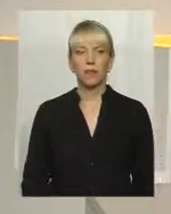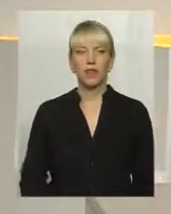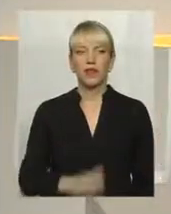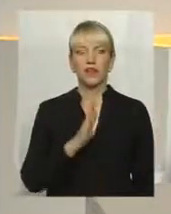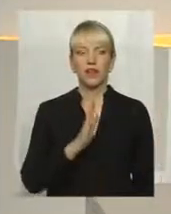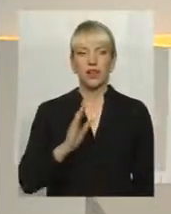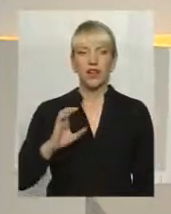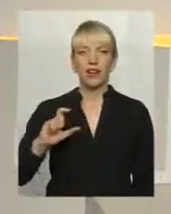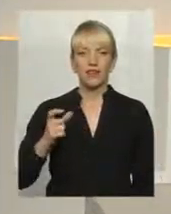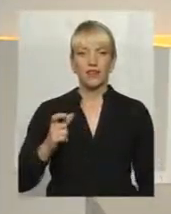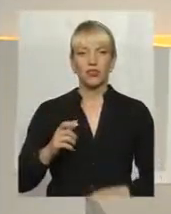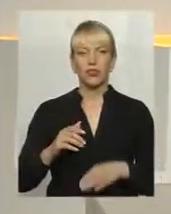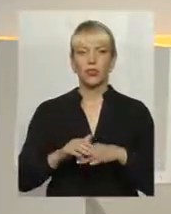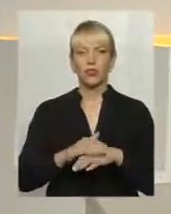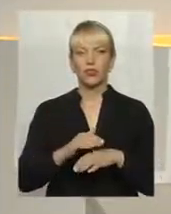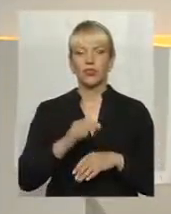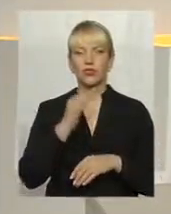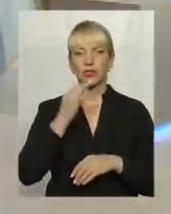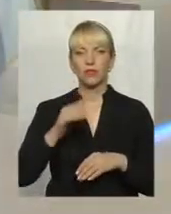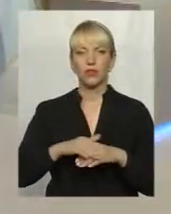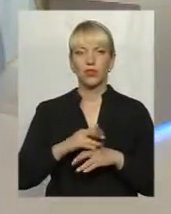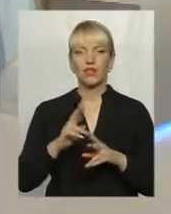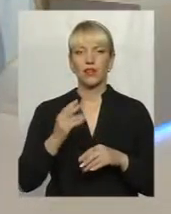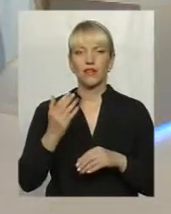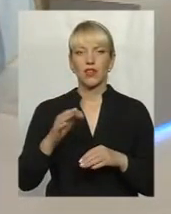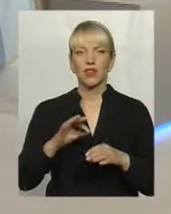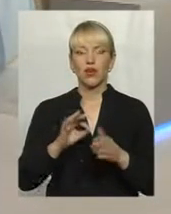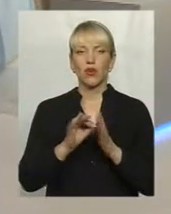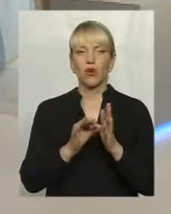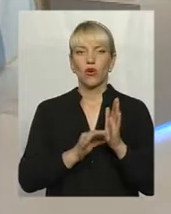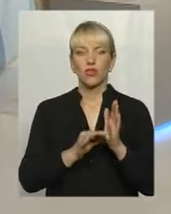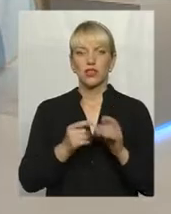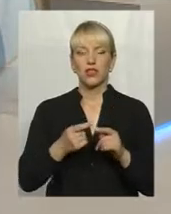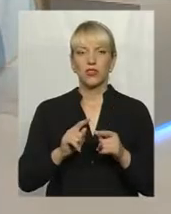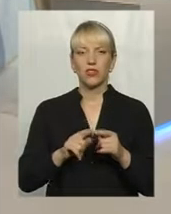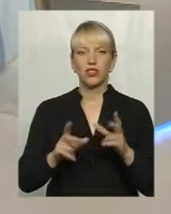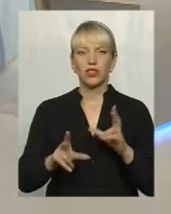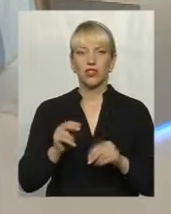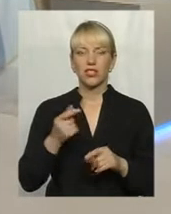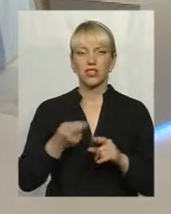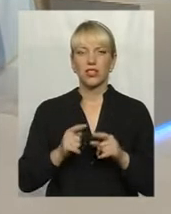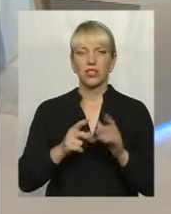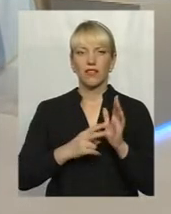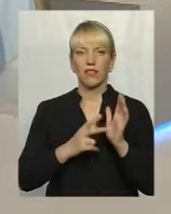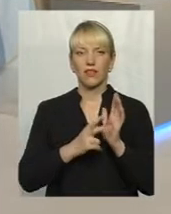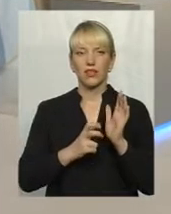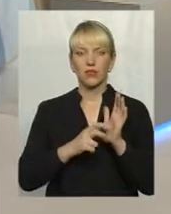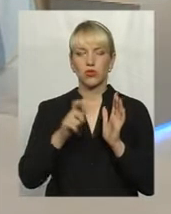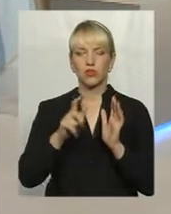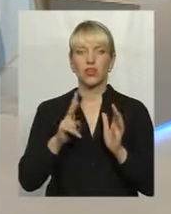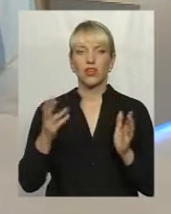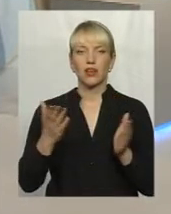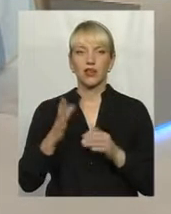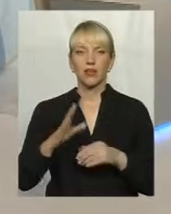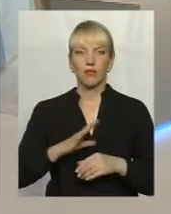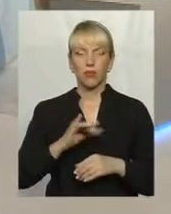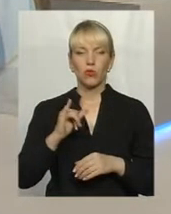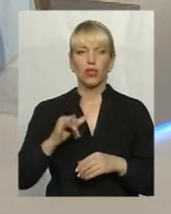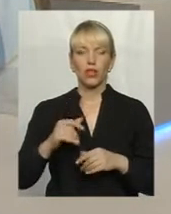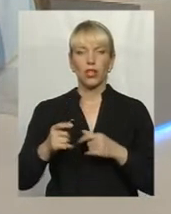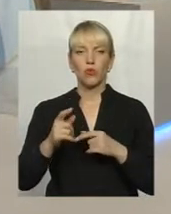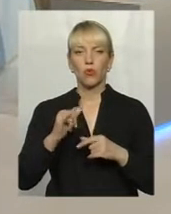Євстафійович, скажіть, будь ласка, як ви оцінюєте шанси у тих 800 чоловік, які щойно були у філармонії, бути почутими